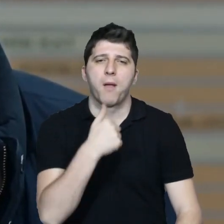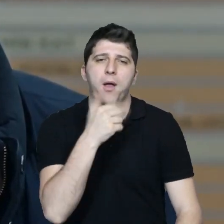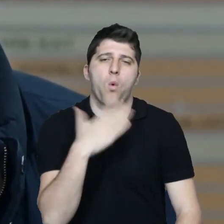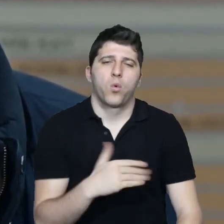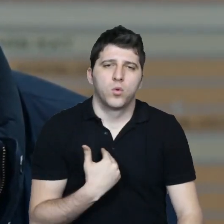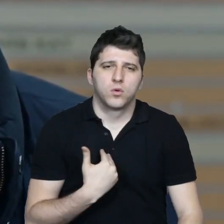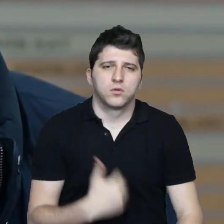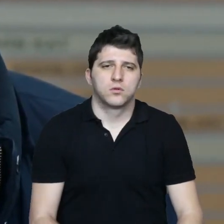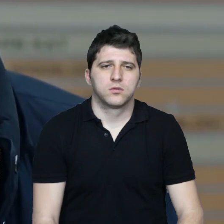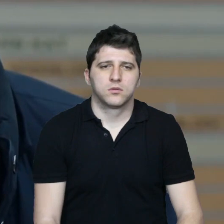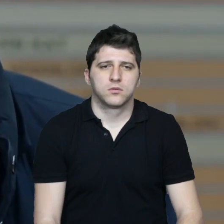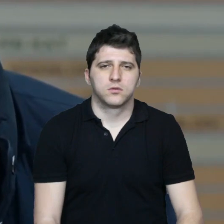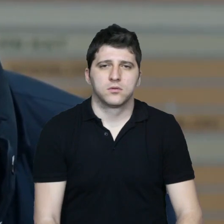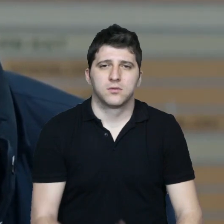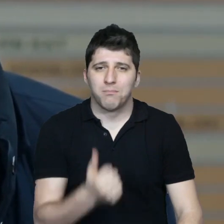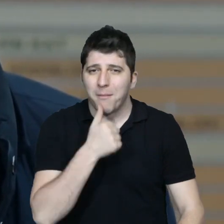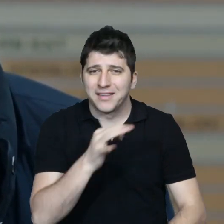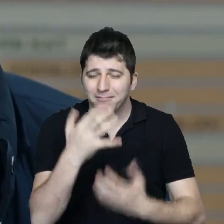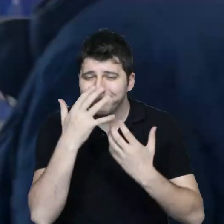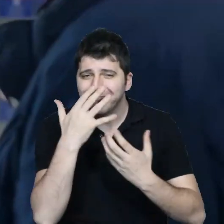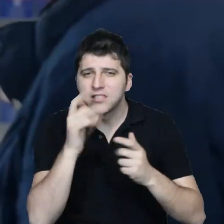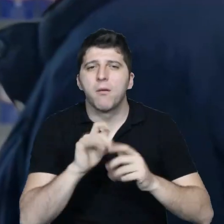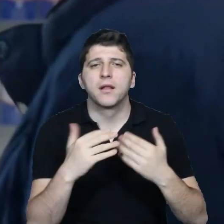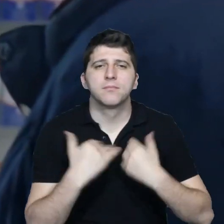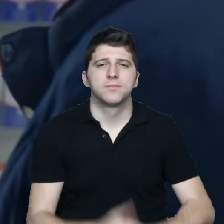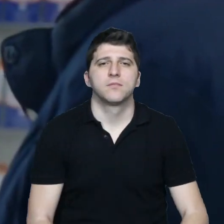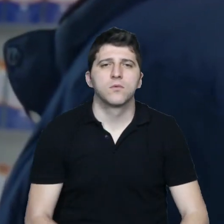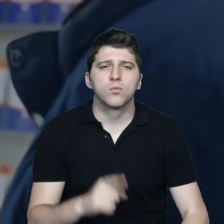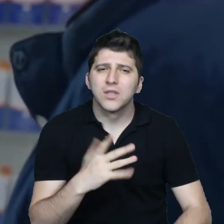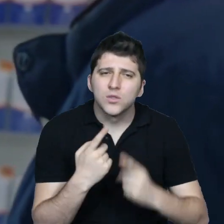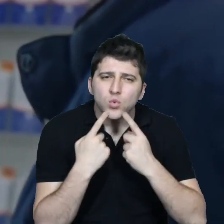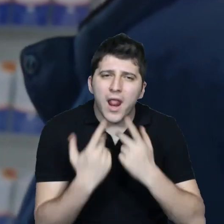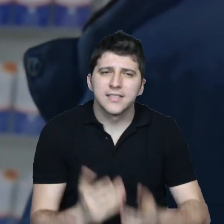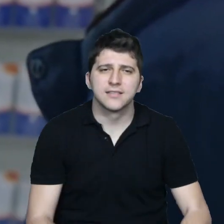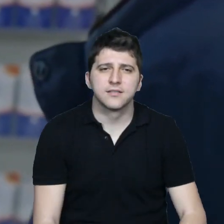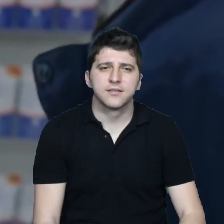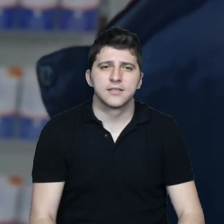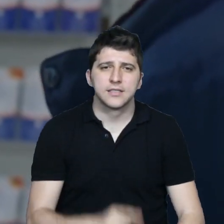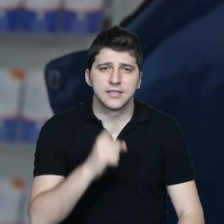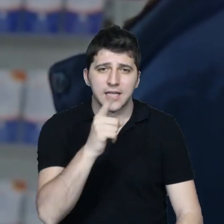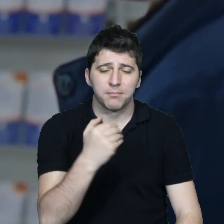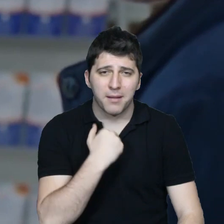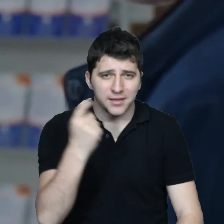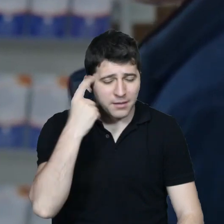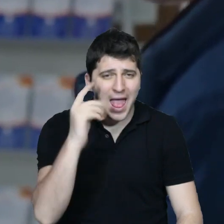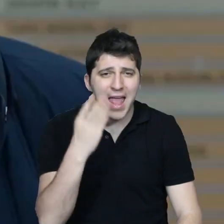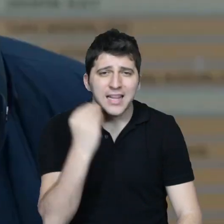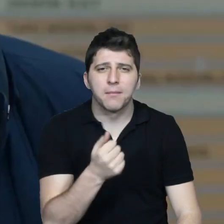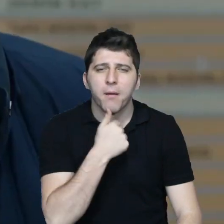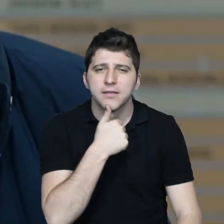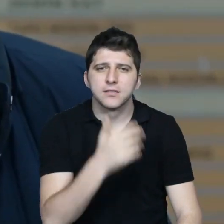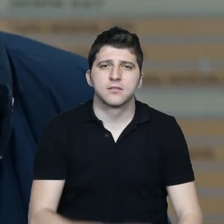Ağlamaklı. Babalık yapamadım. Bunu nasıl söylersin? Sen benim tanıdığım en iyi